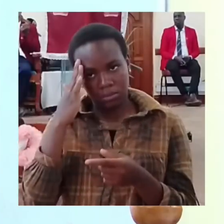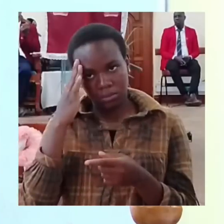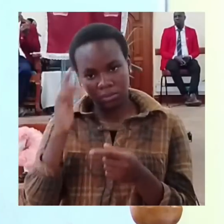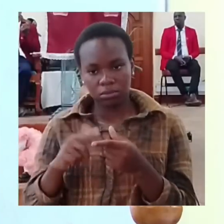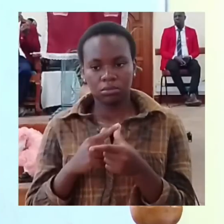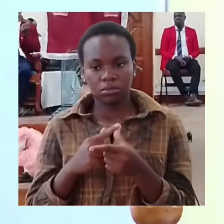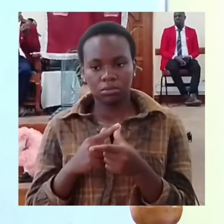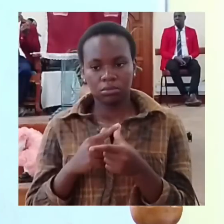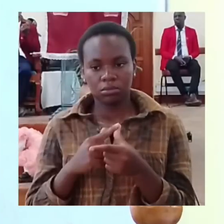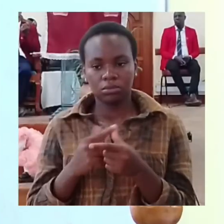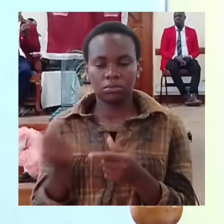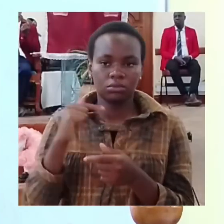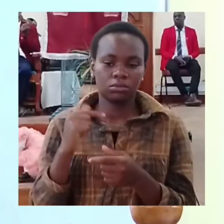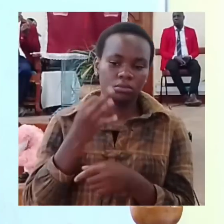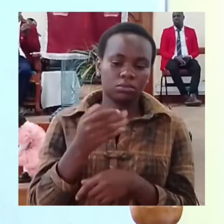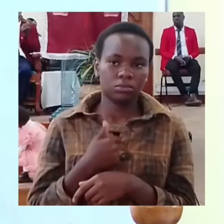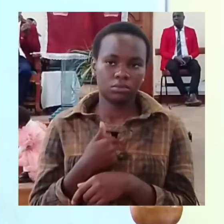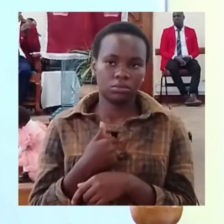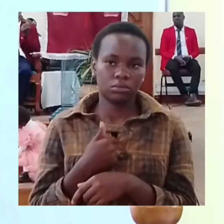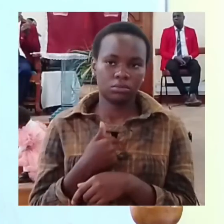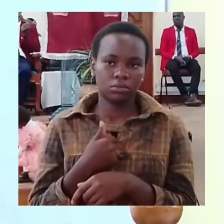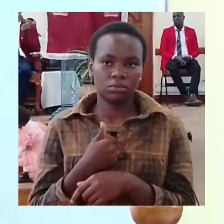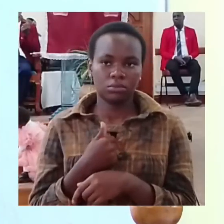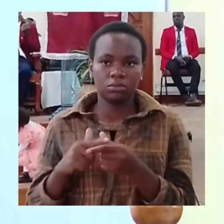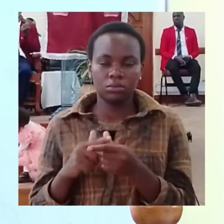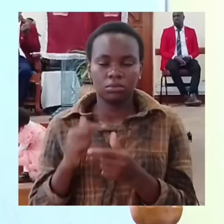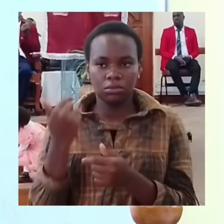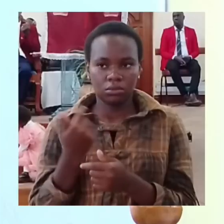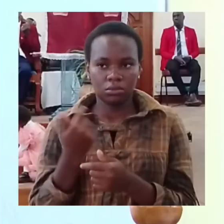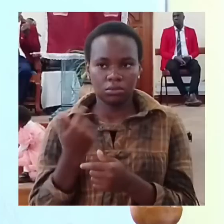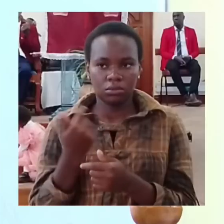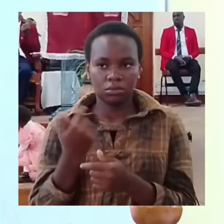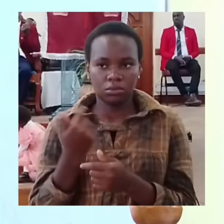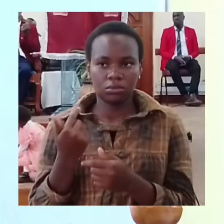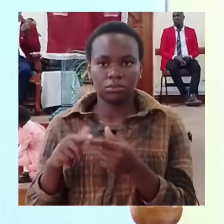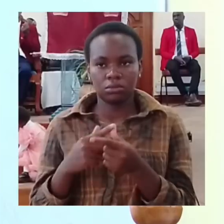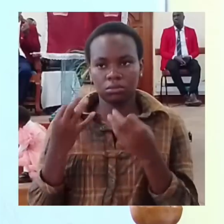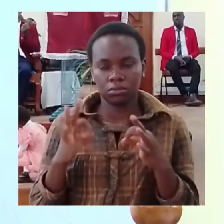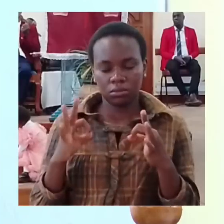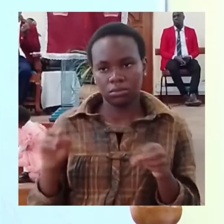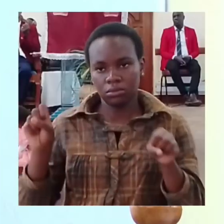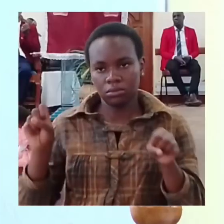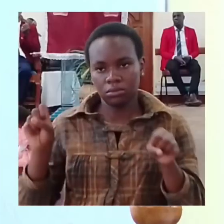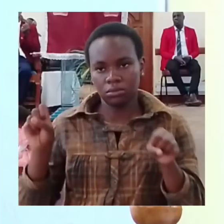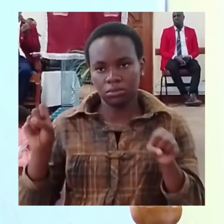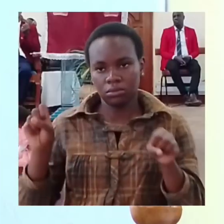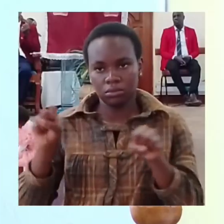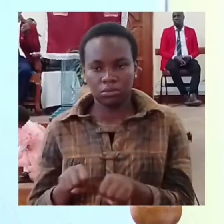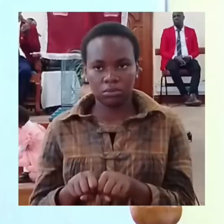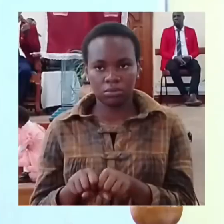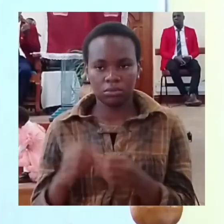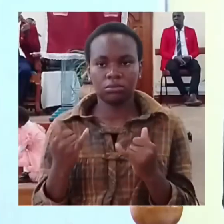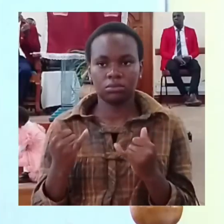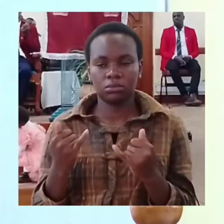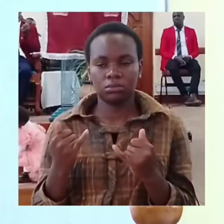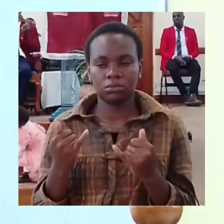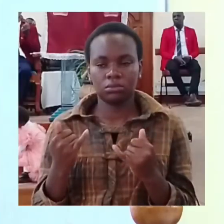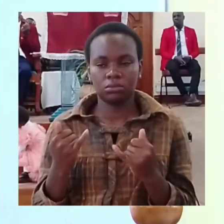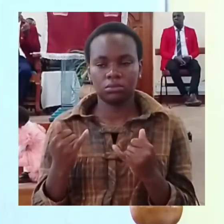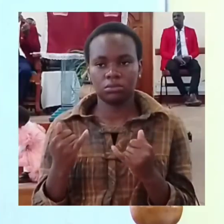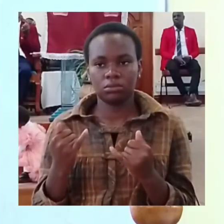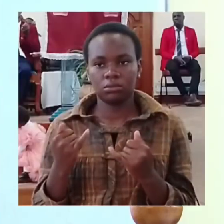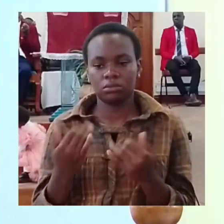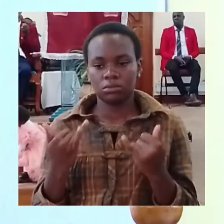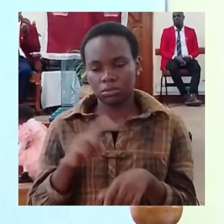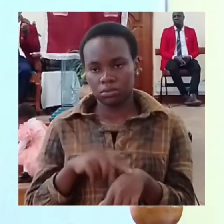harĩ ũgũka thutha wakwa, ũrĩa niĩ itaigaine ona kuohora mĩkwa ya iratũ ciake. Na tũkerwo atĩrĩrĩ